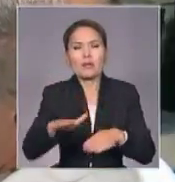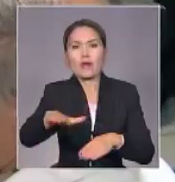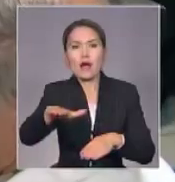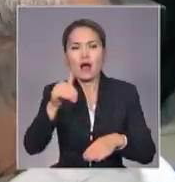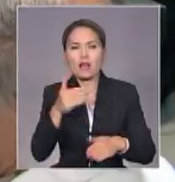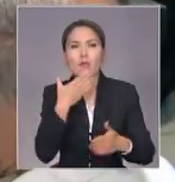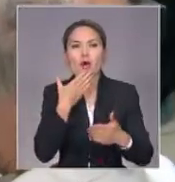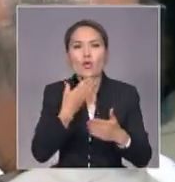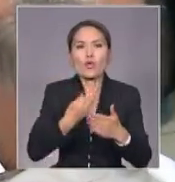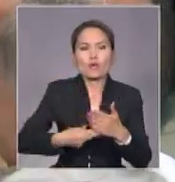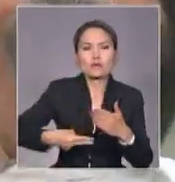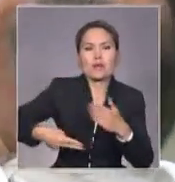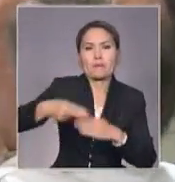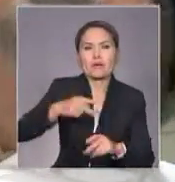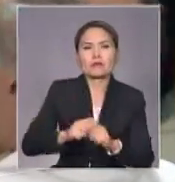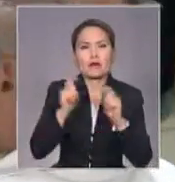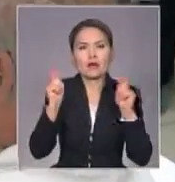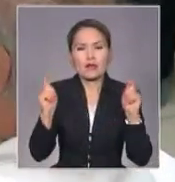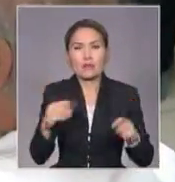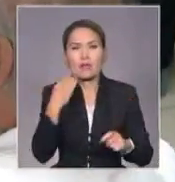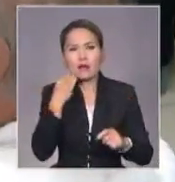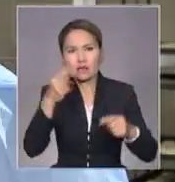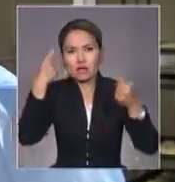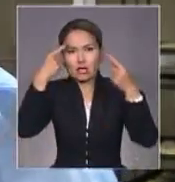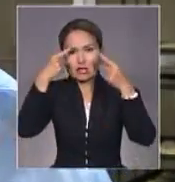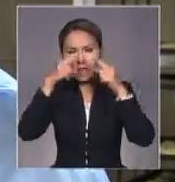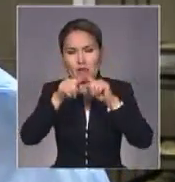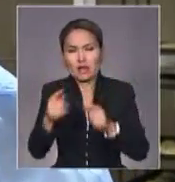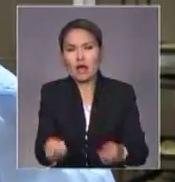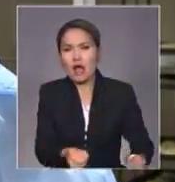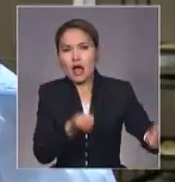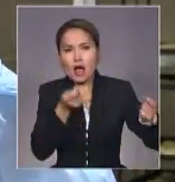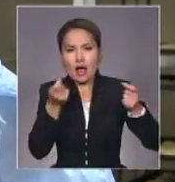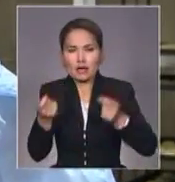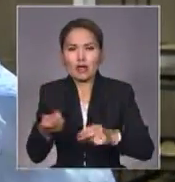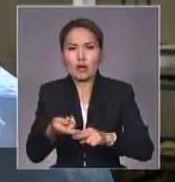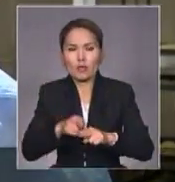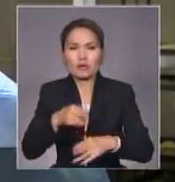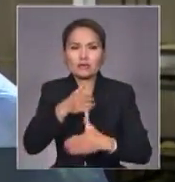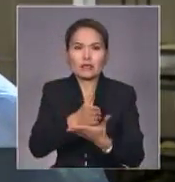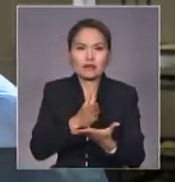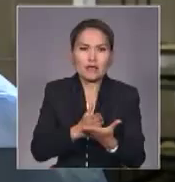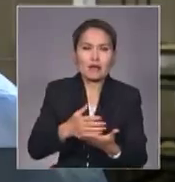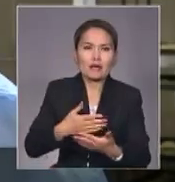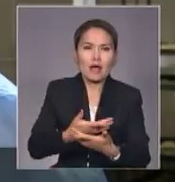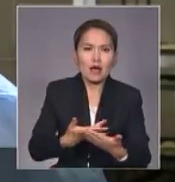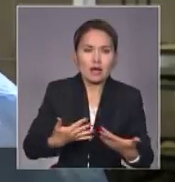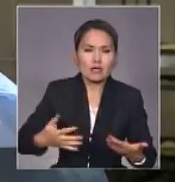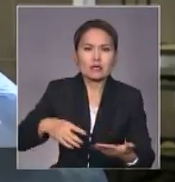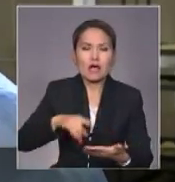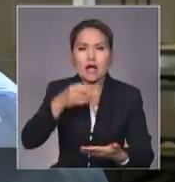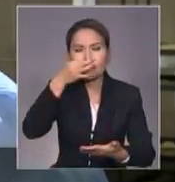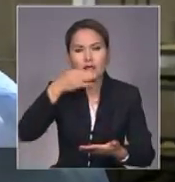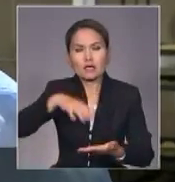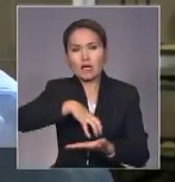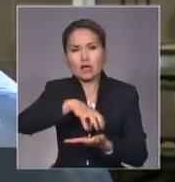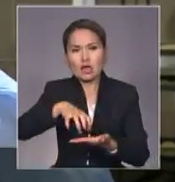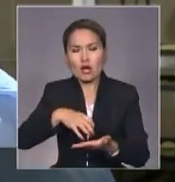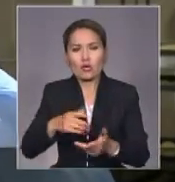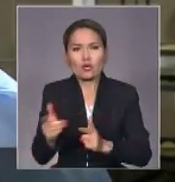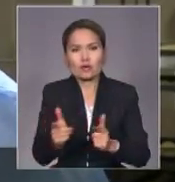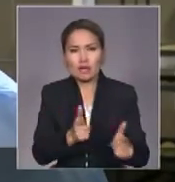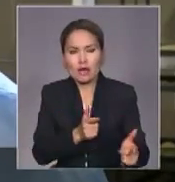өнеркәсіпті озық технологиямен жабдықтауға жұмсалыпты. Мемлекеттің де қазір біздің Қазақстанның дамып жатқан кезде сондай бір маңызды бір